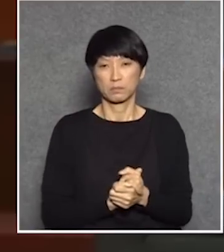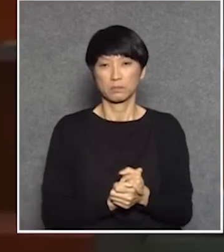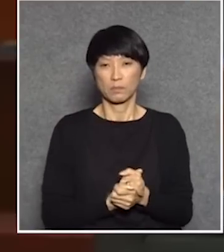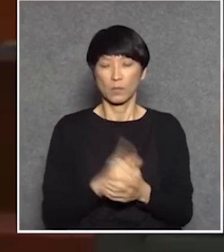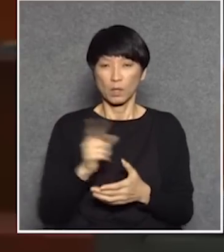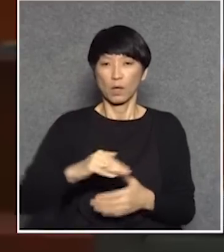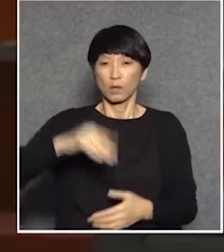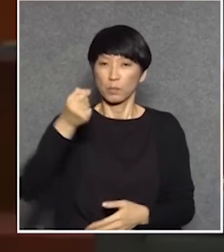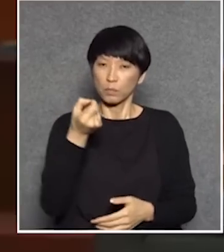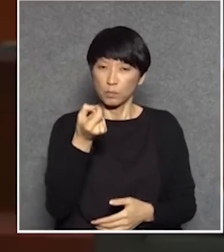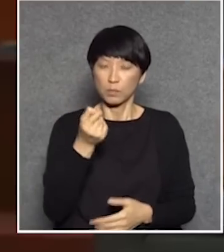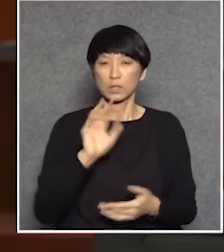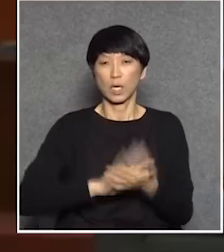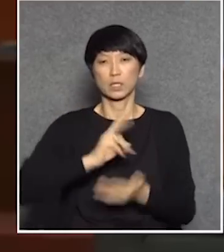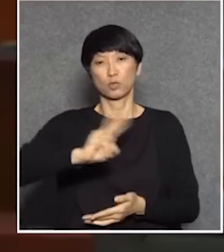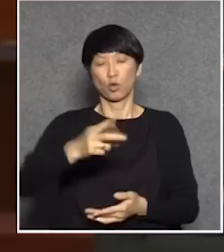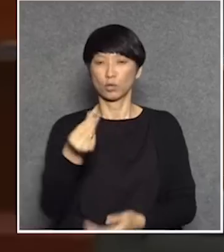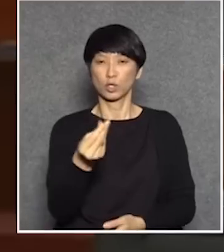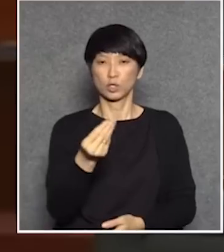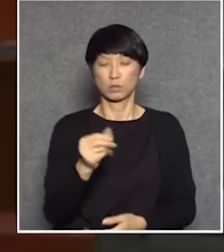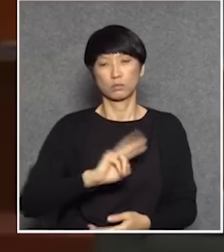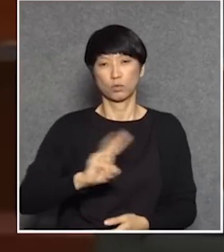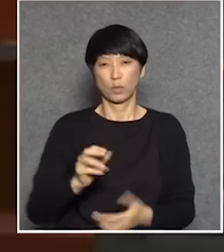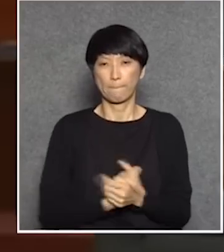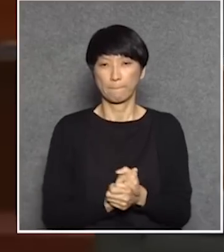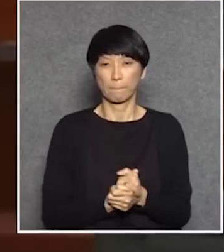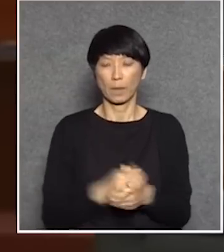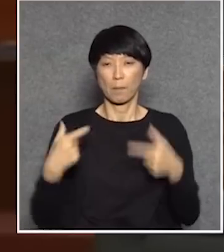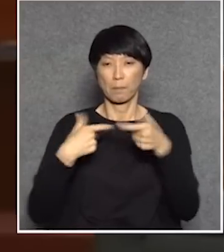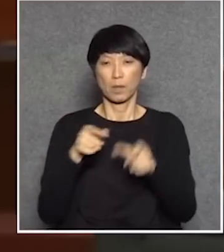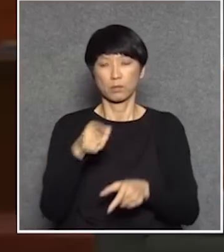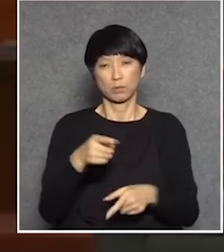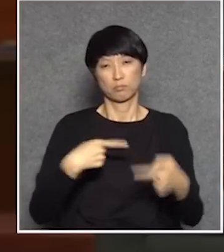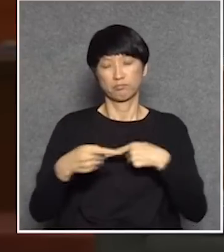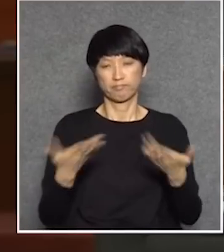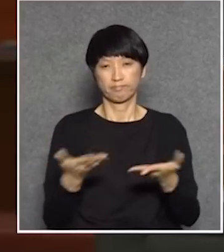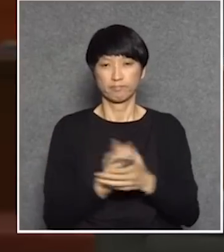高。都是钱来的，啱啱啱点值得俾佢呢？是咪